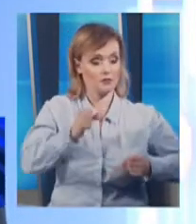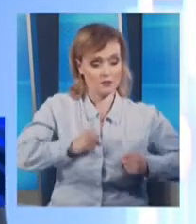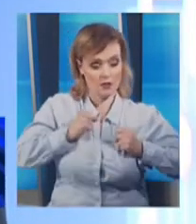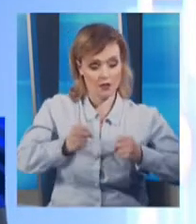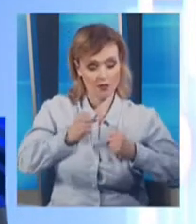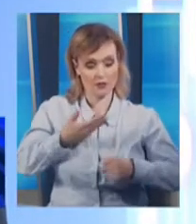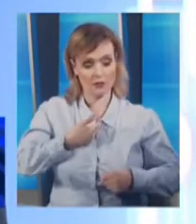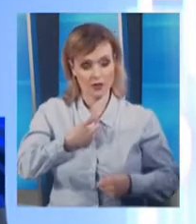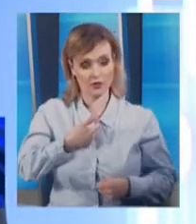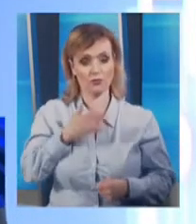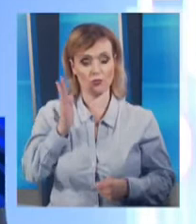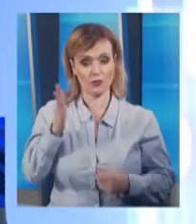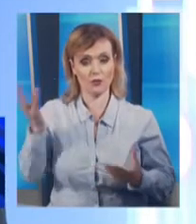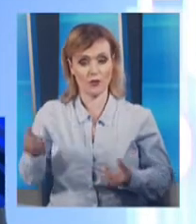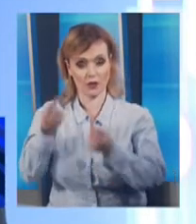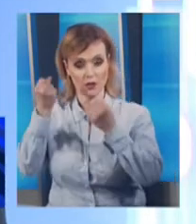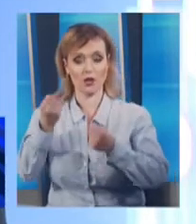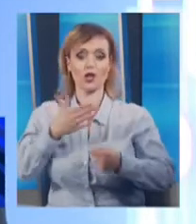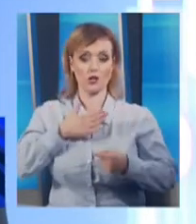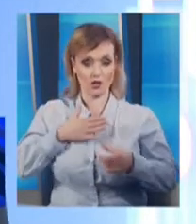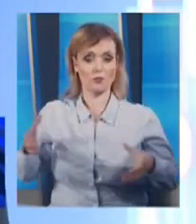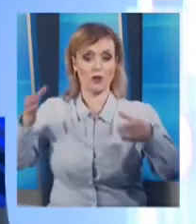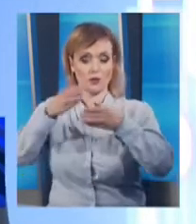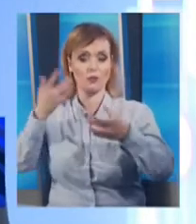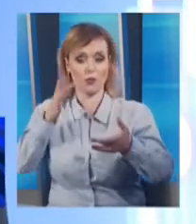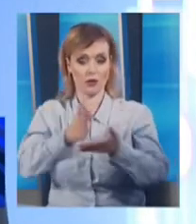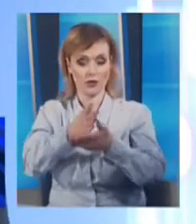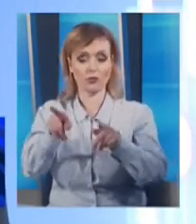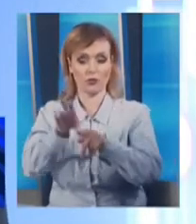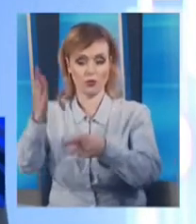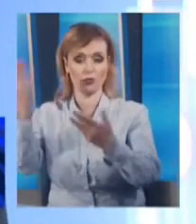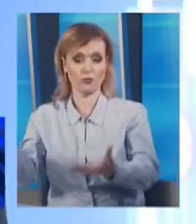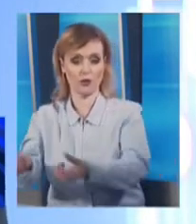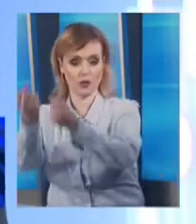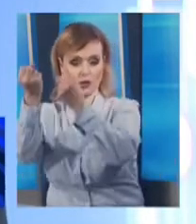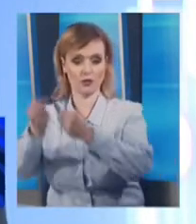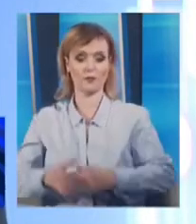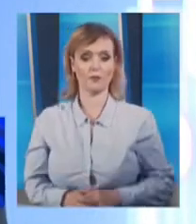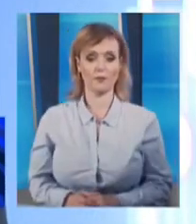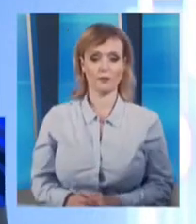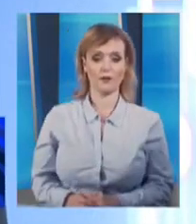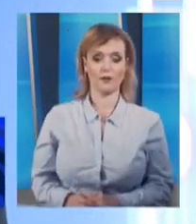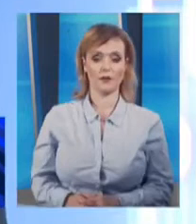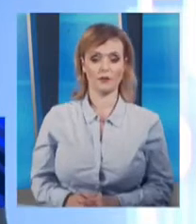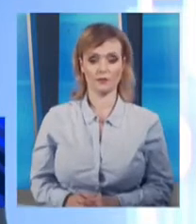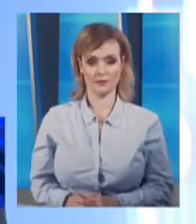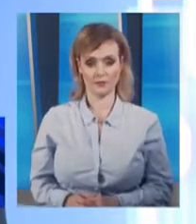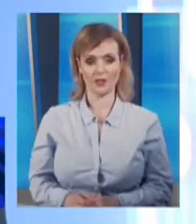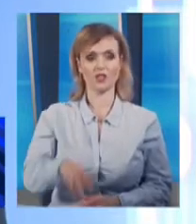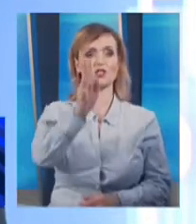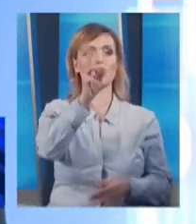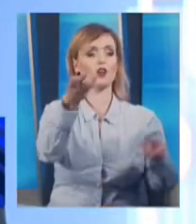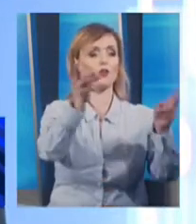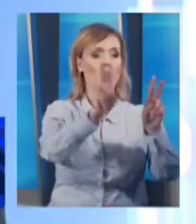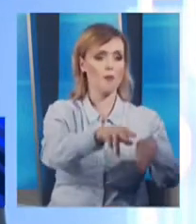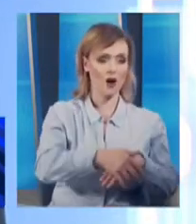politice, inclusiv de Partidul Acțiune și Solidaritate, astfel ca și de Plahotniuc, și de cei care au mai rămas